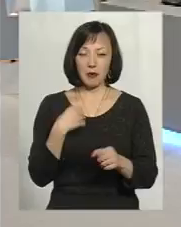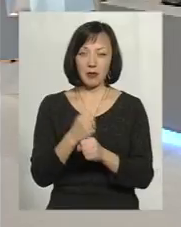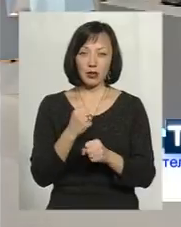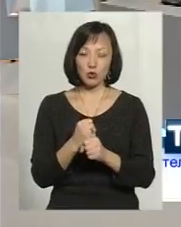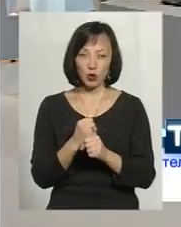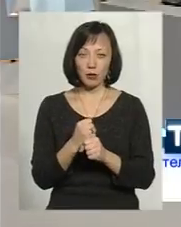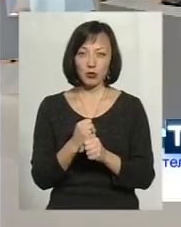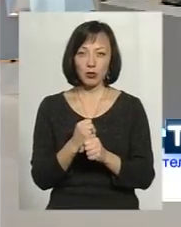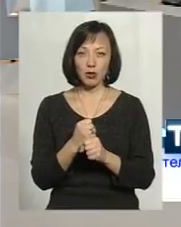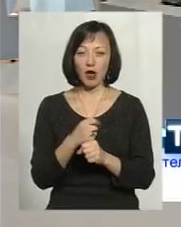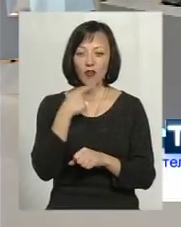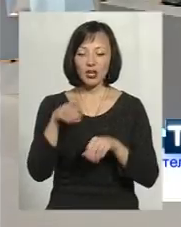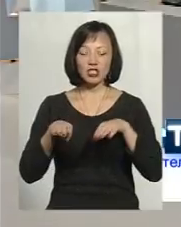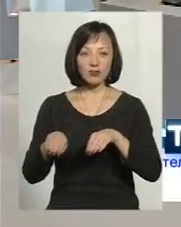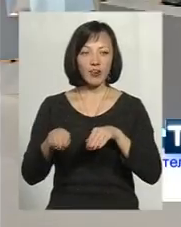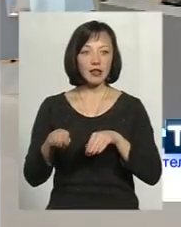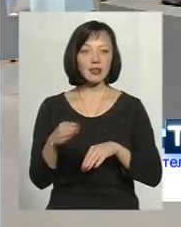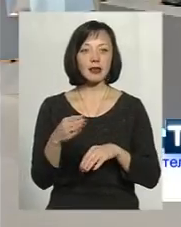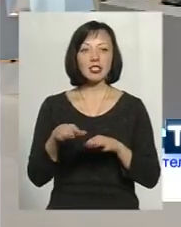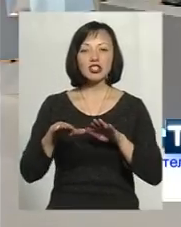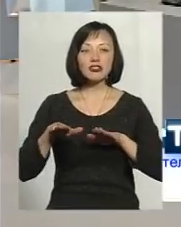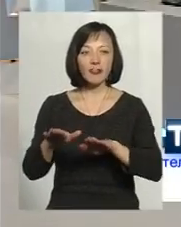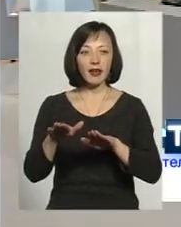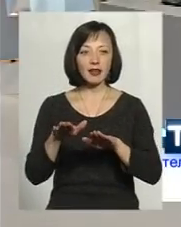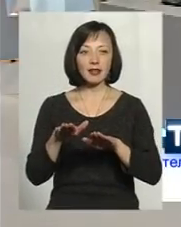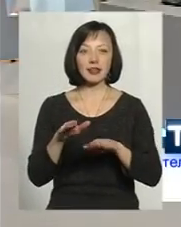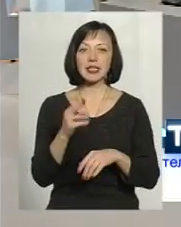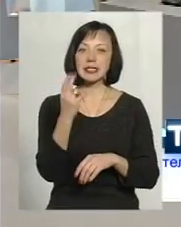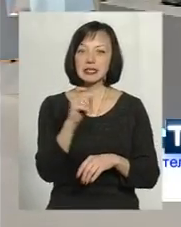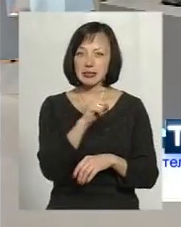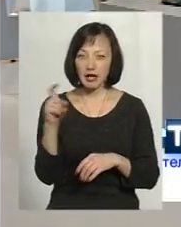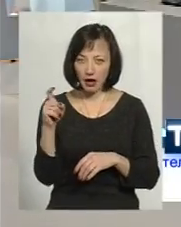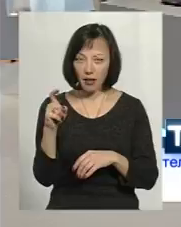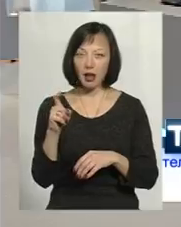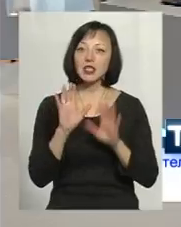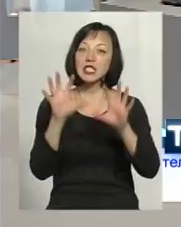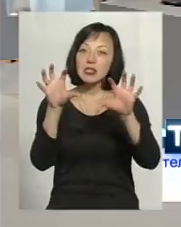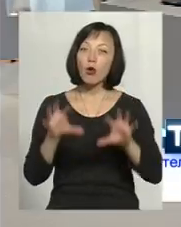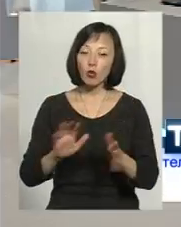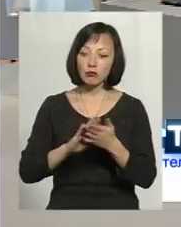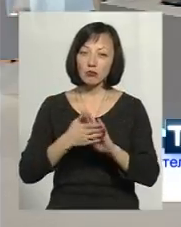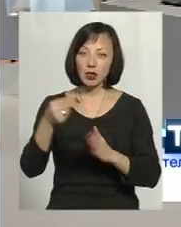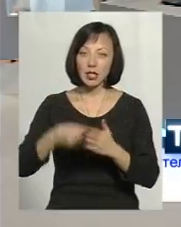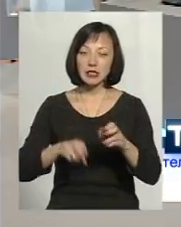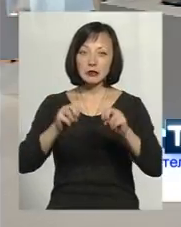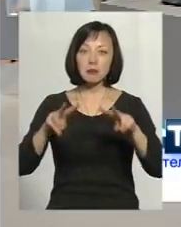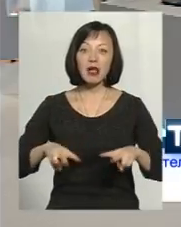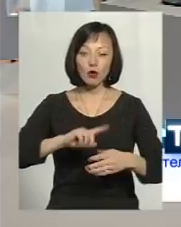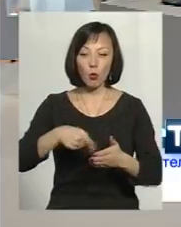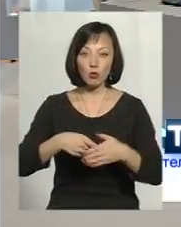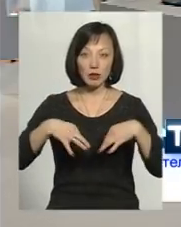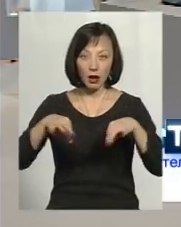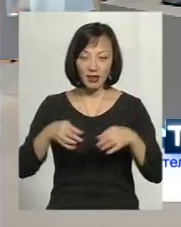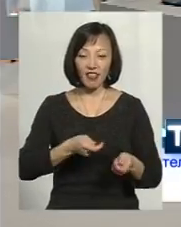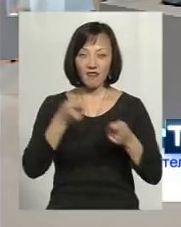про швейні цехи, легальні швейні цехи укладають договори з Пєцкомунтрансом на вивоз побутових